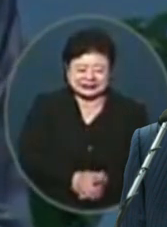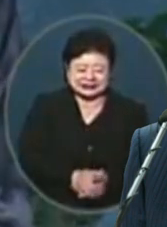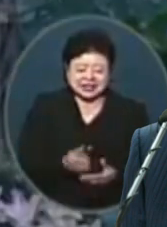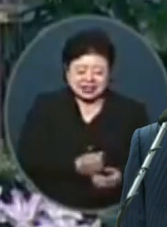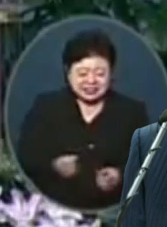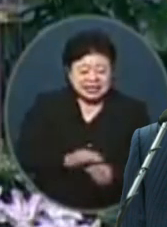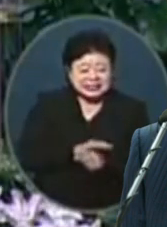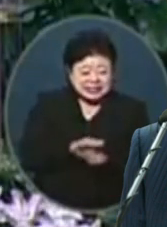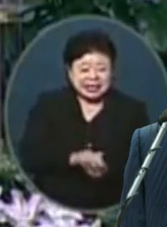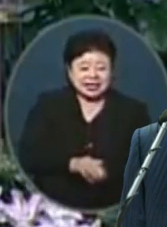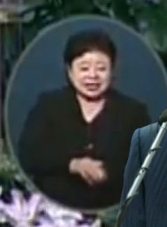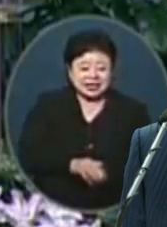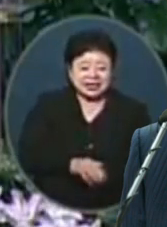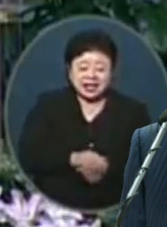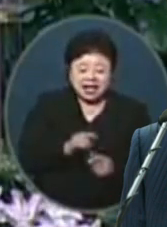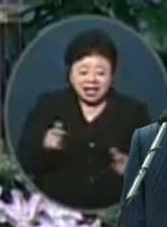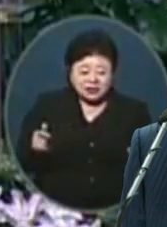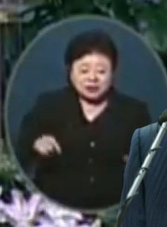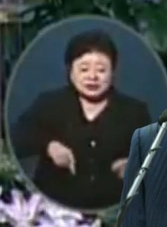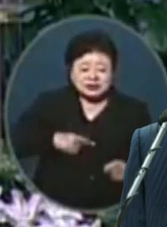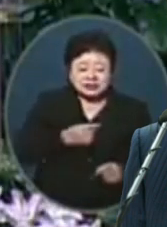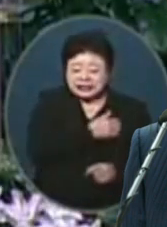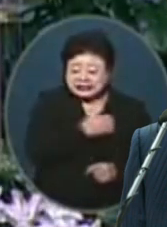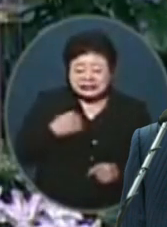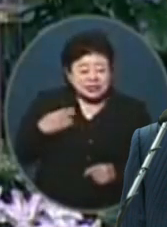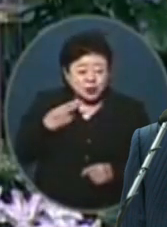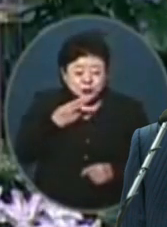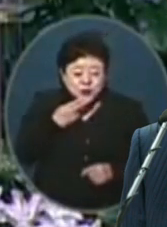희생적으로 사랑한다고 해놓고 배반했기 때문에 자신이 없습니다.